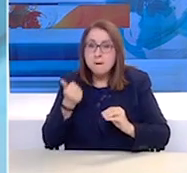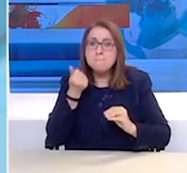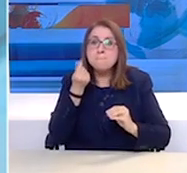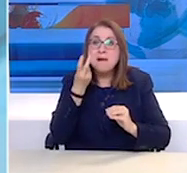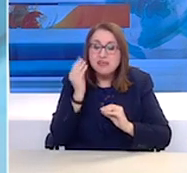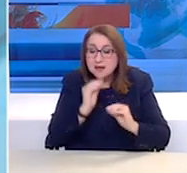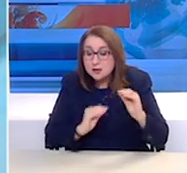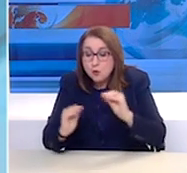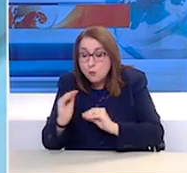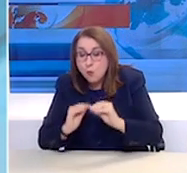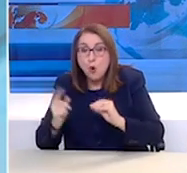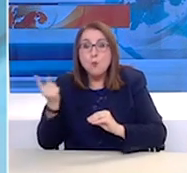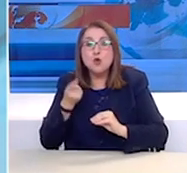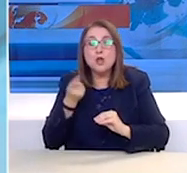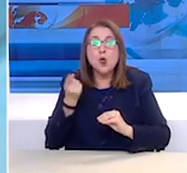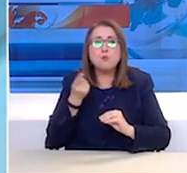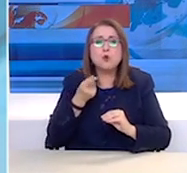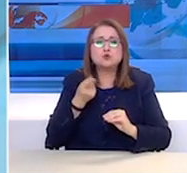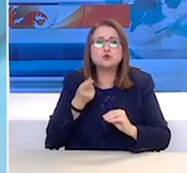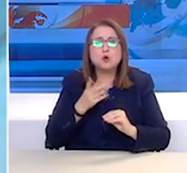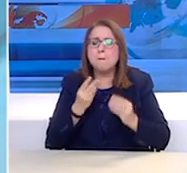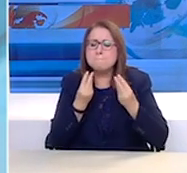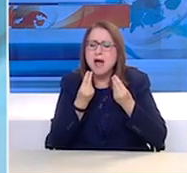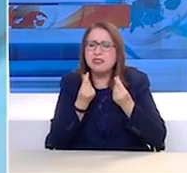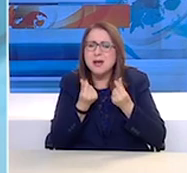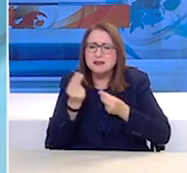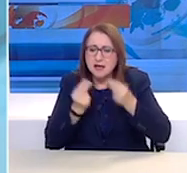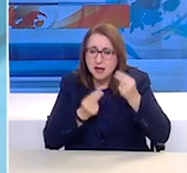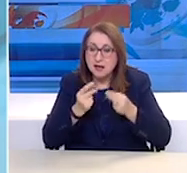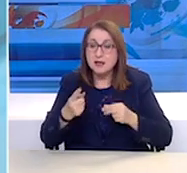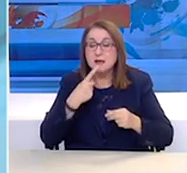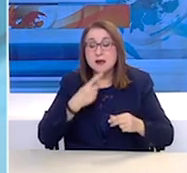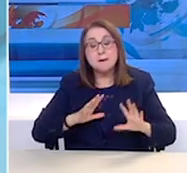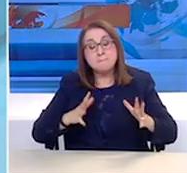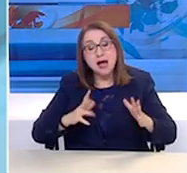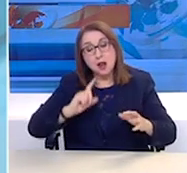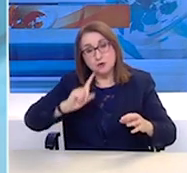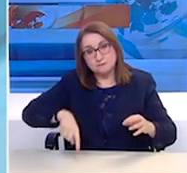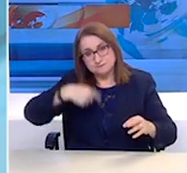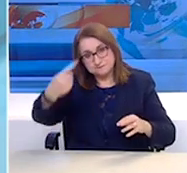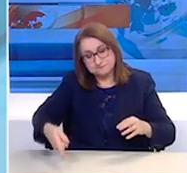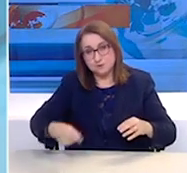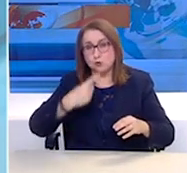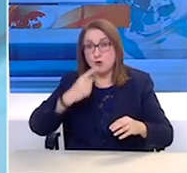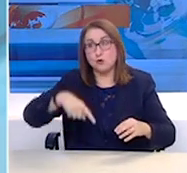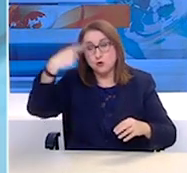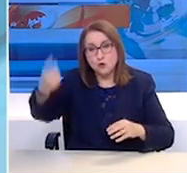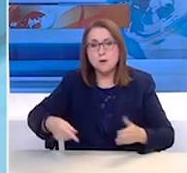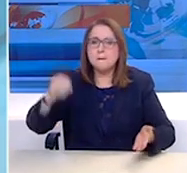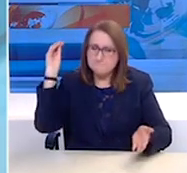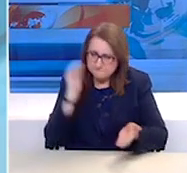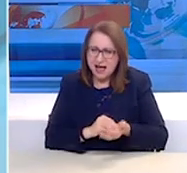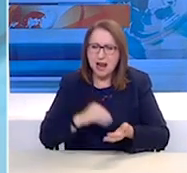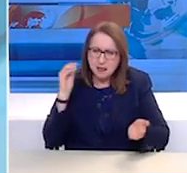είναι εκτιμήσεις. Το μοντέλο εκτιμά πως θα υπάρχουν νέα επιδημικά κύματα του ιού τους επόμενους χειμώνες, μετά το αρχικό σοβαρό κύμα που έχουν